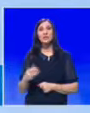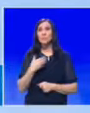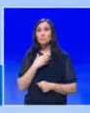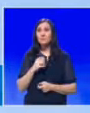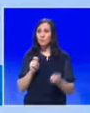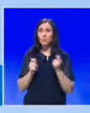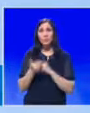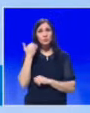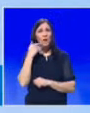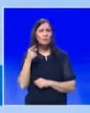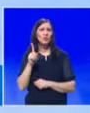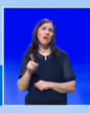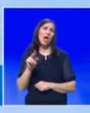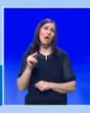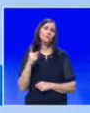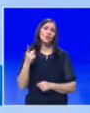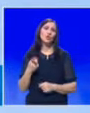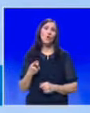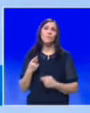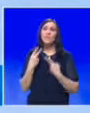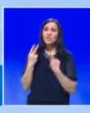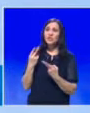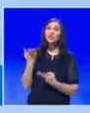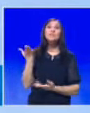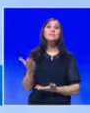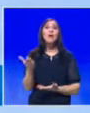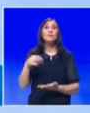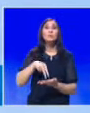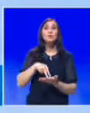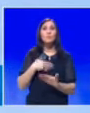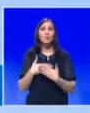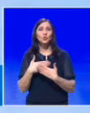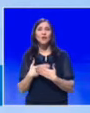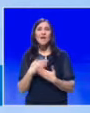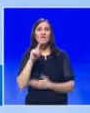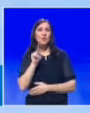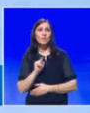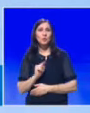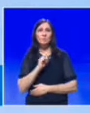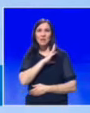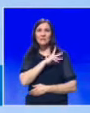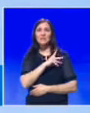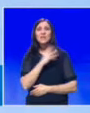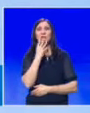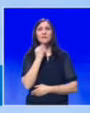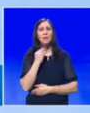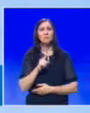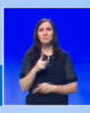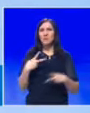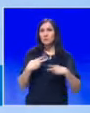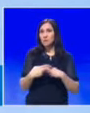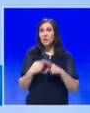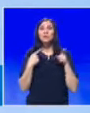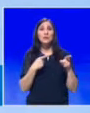променил за добро, тук трябва да кажем, че той визираше неговата позиция по отношение кауза с Палестина и Израел. Но ние не сме се спирали